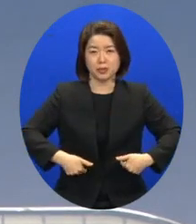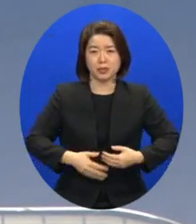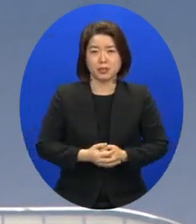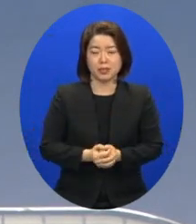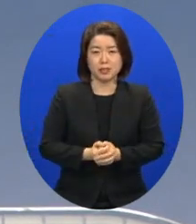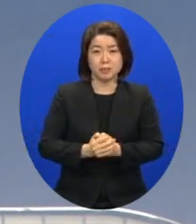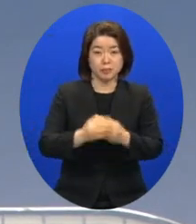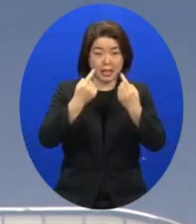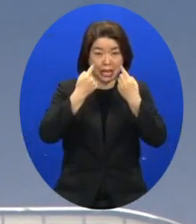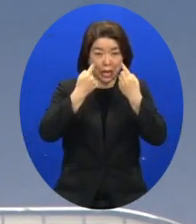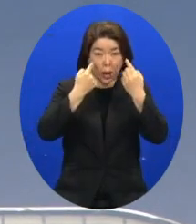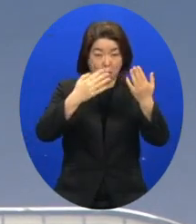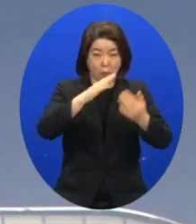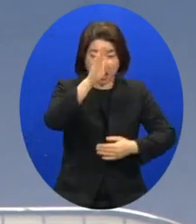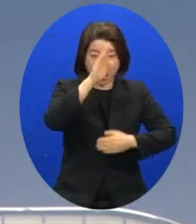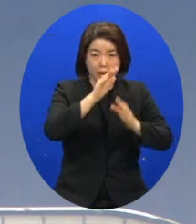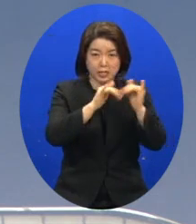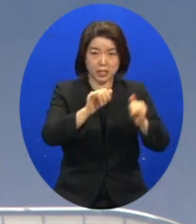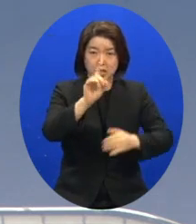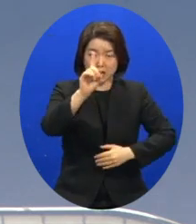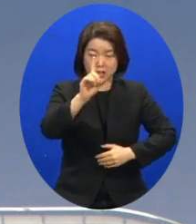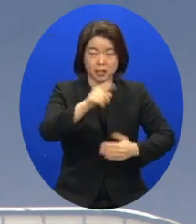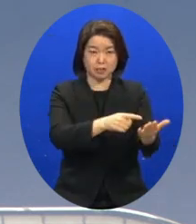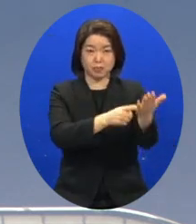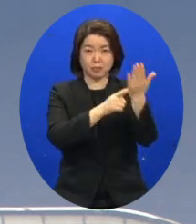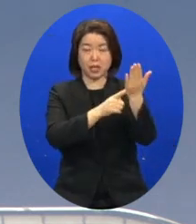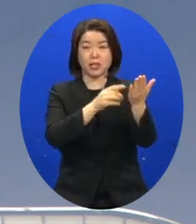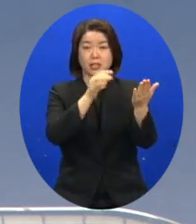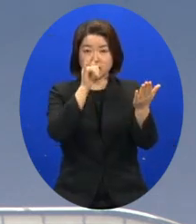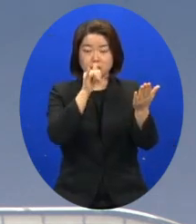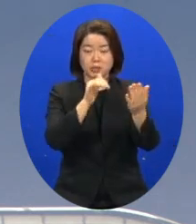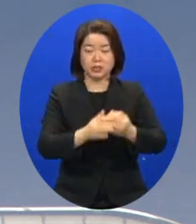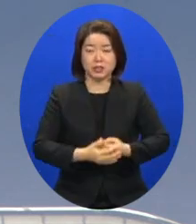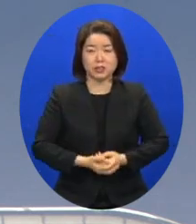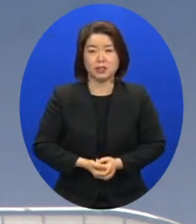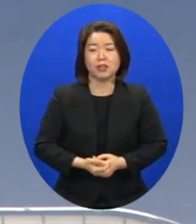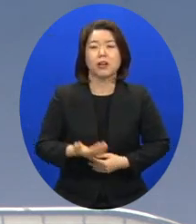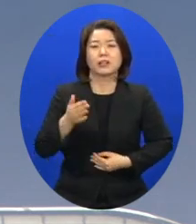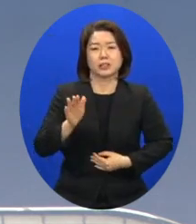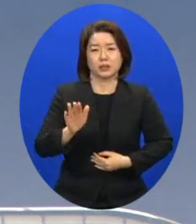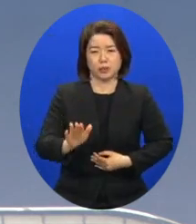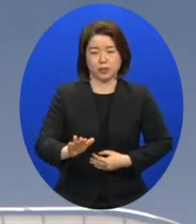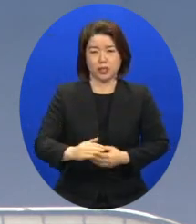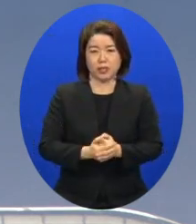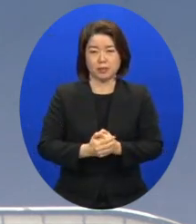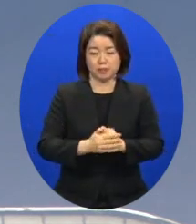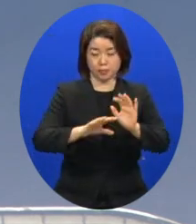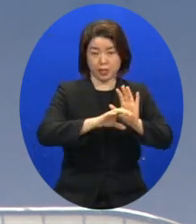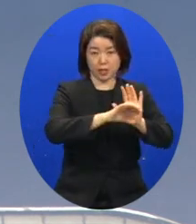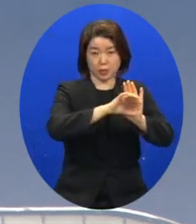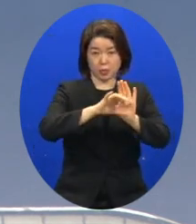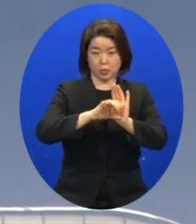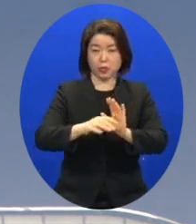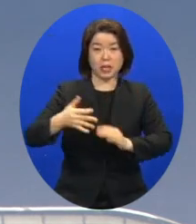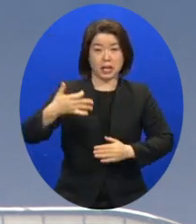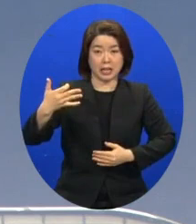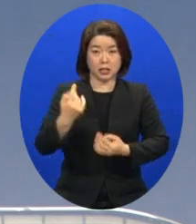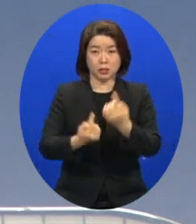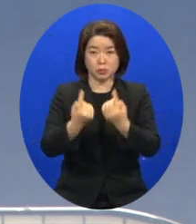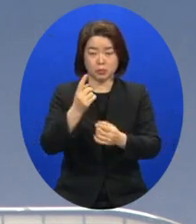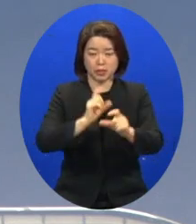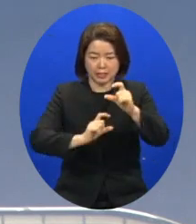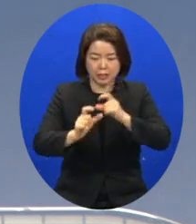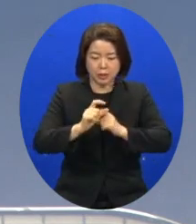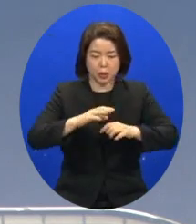확진 자가 한 사람 나왔다는 뉴스가 있다고 들었습니다 아 그러나 그러나 1구 보다 더 두려운 일은